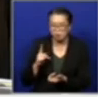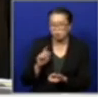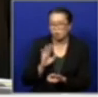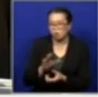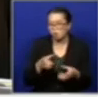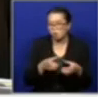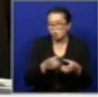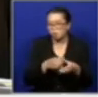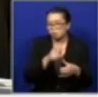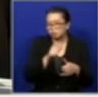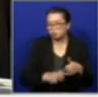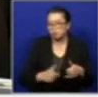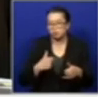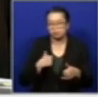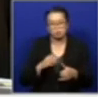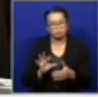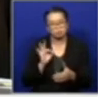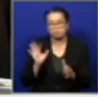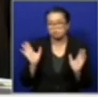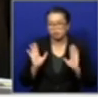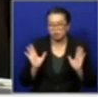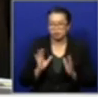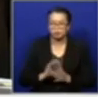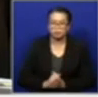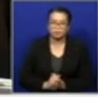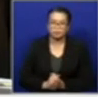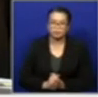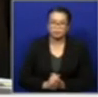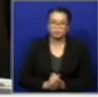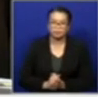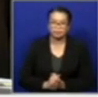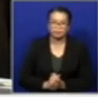รรมการชุดนี้ต้องไม่เป็นเครื่องมือของรัฐบาลในการสร้าง